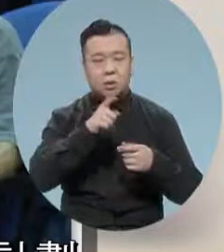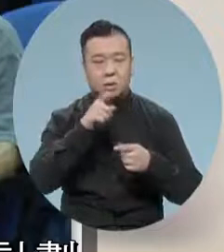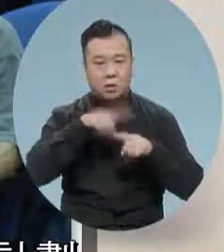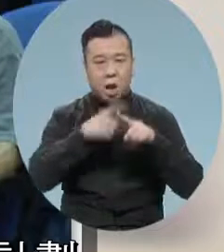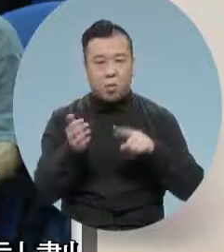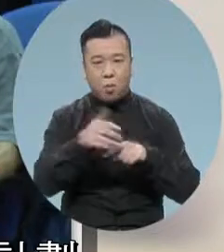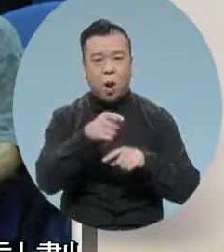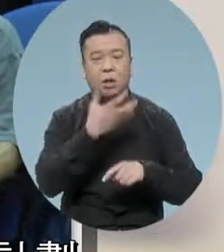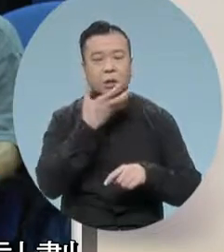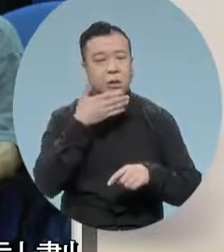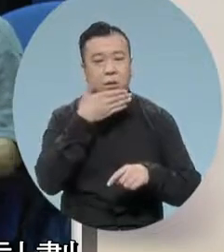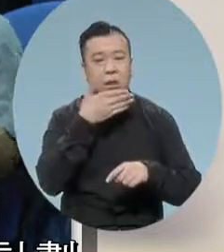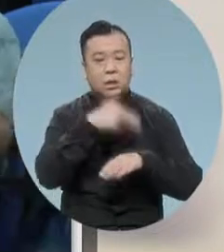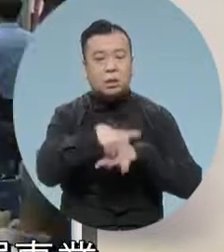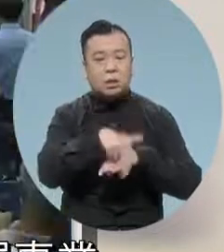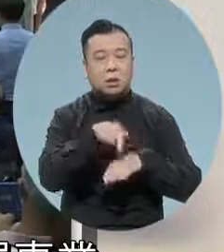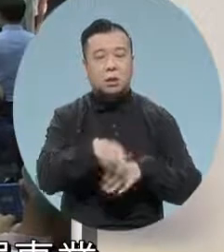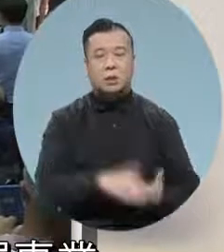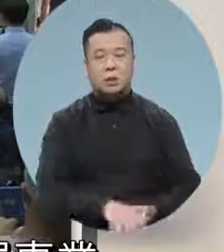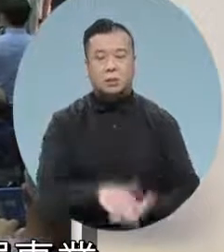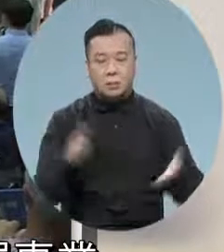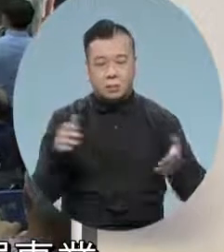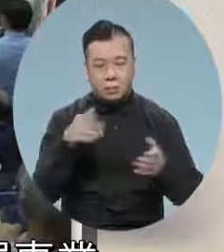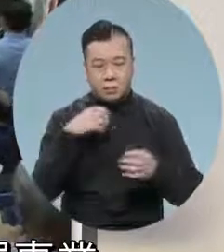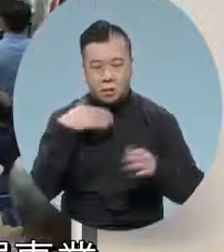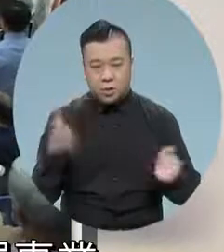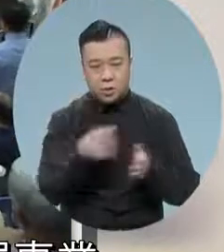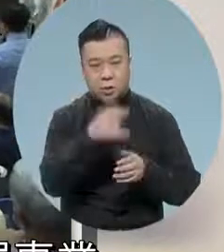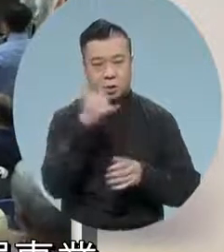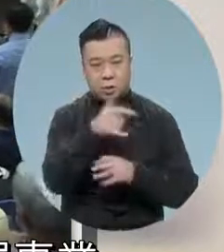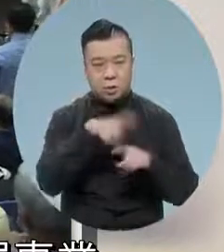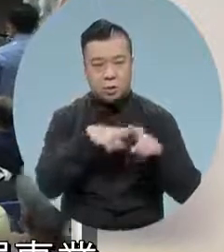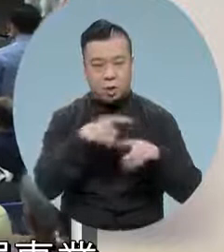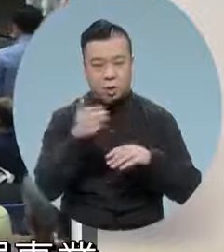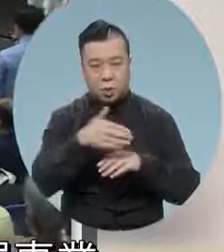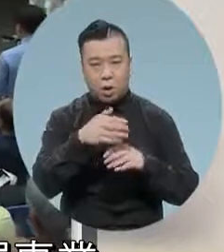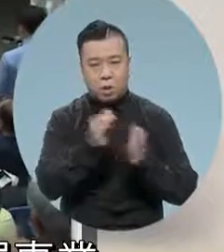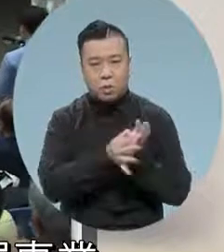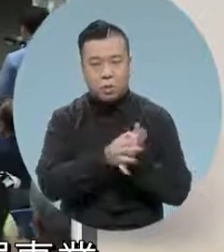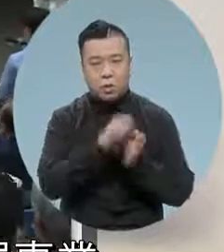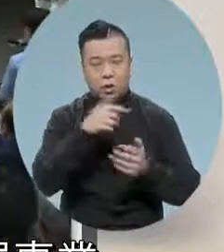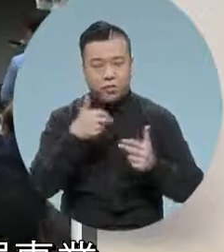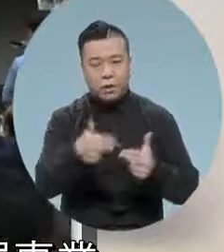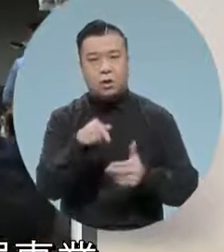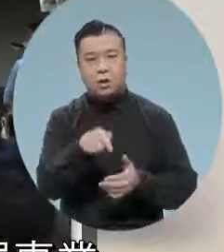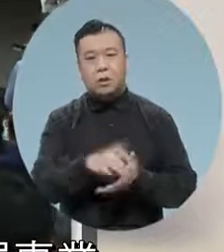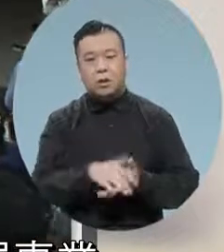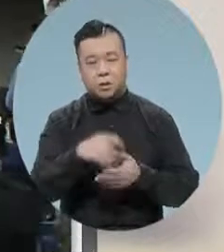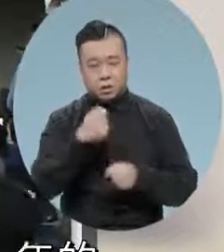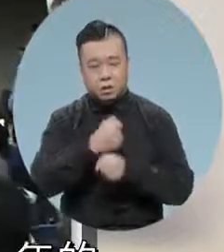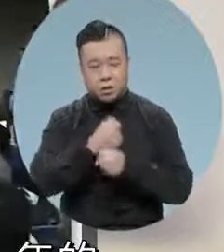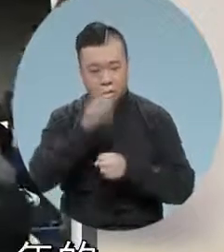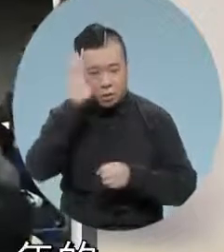區嘅青年嘅就業計劃，想鼓勵香港青年咧去大灣區其他城市咧去發展佢哋嘅事